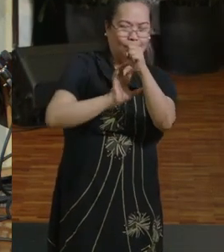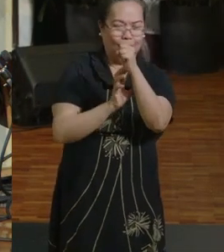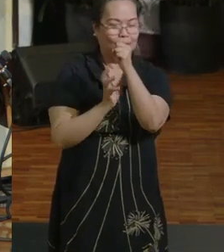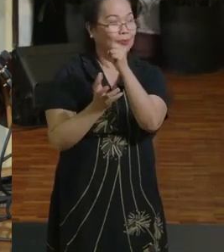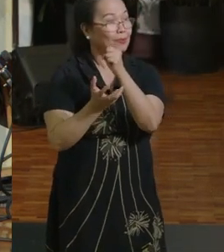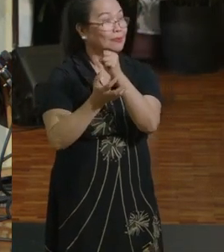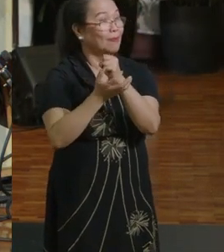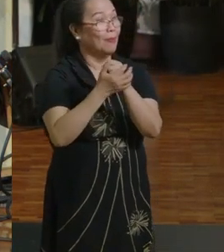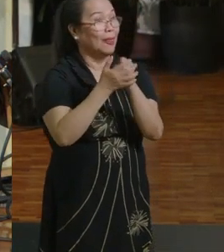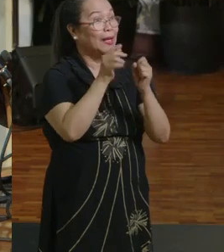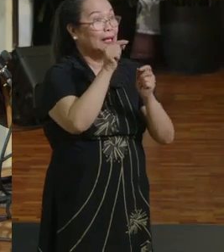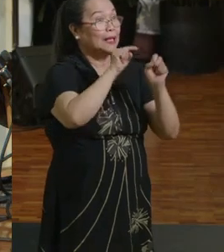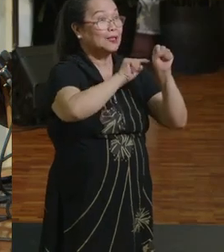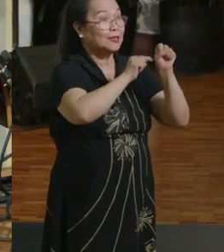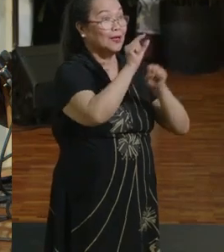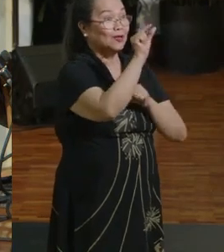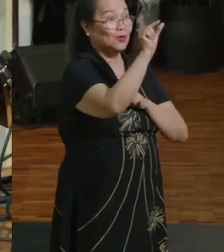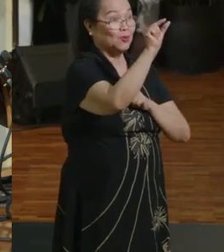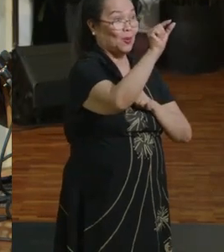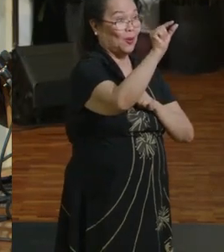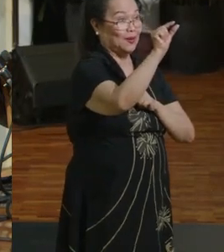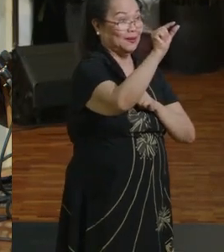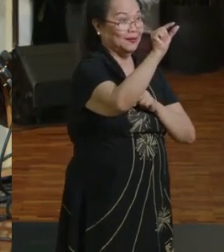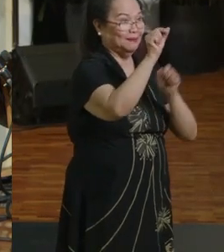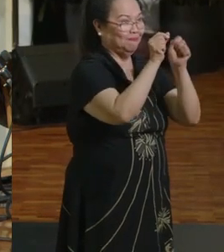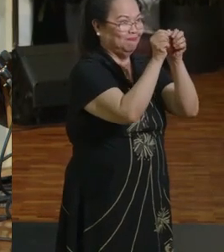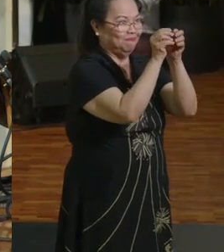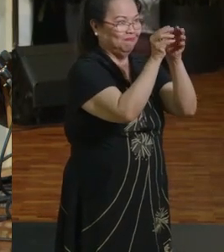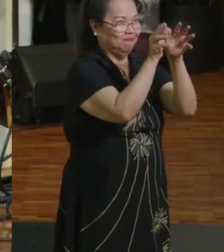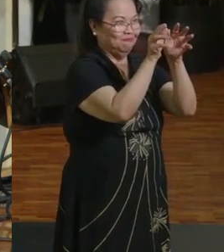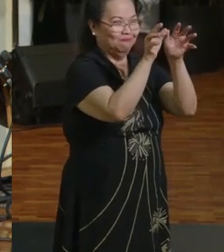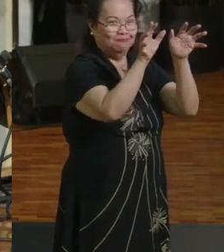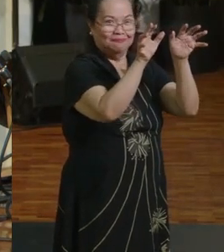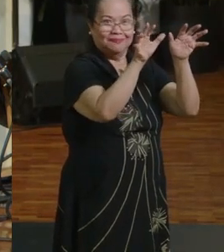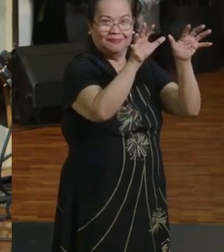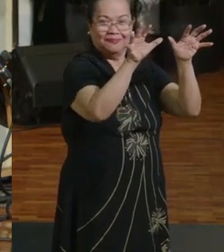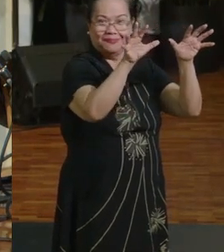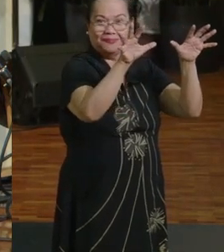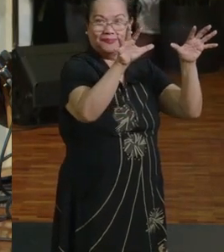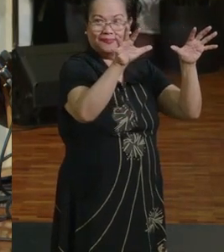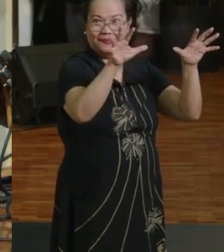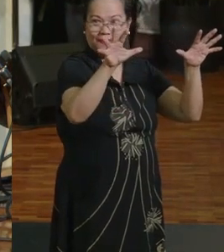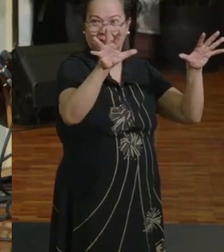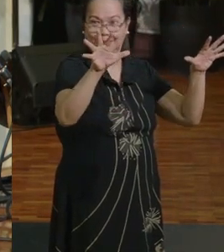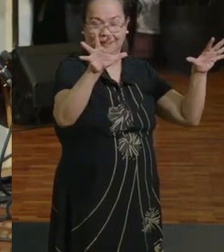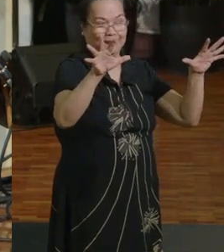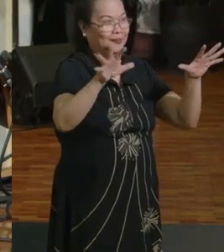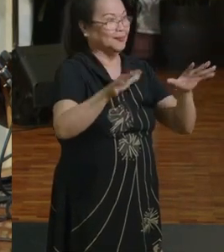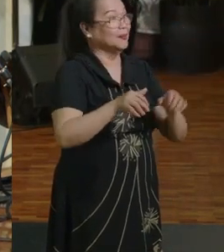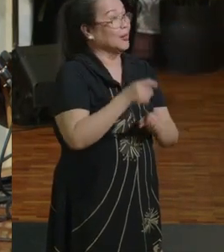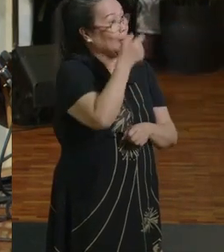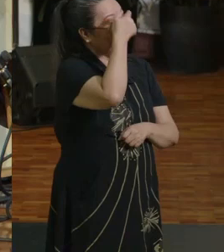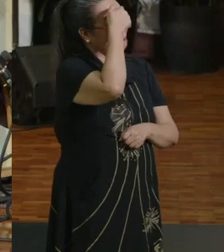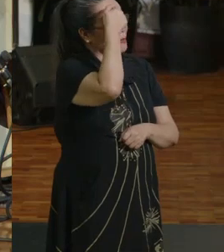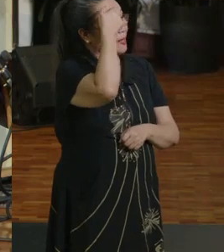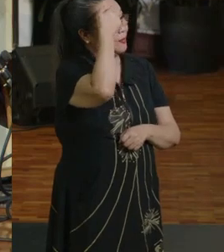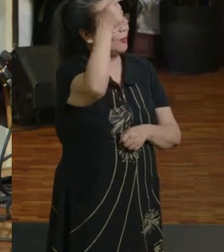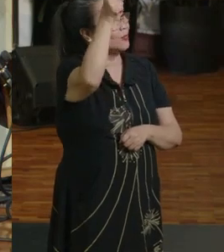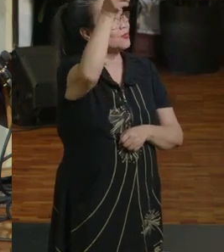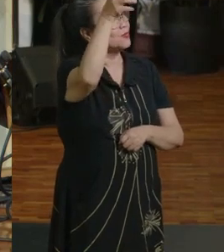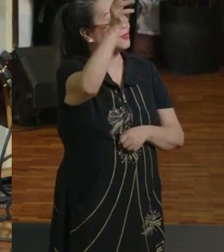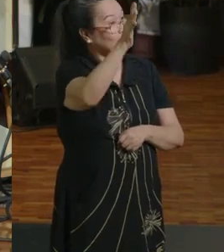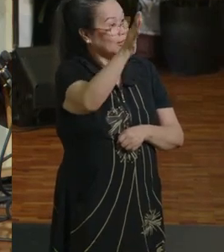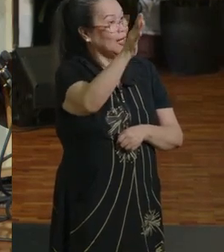Nag-umpisa sa maliit, lumago, lumago, lumago. Dahil sa kapangyarihan ng